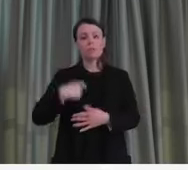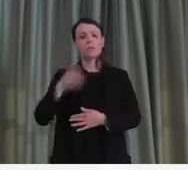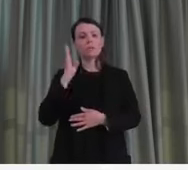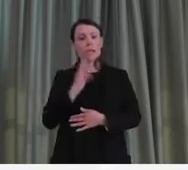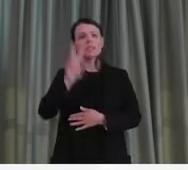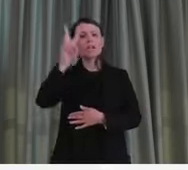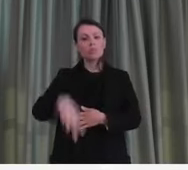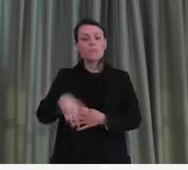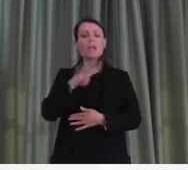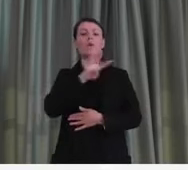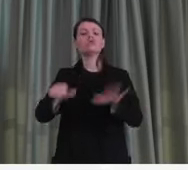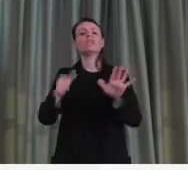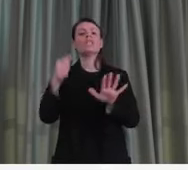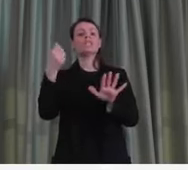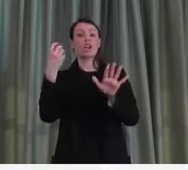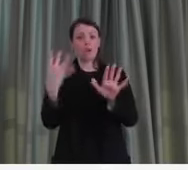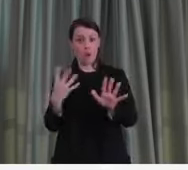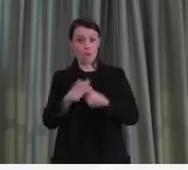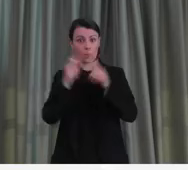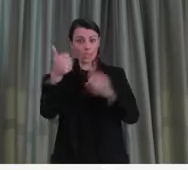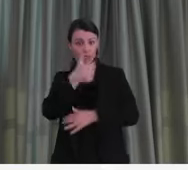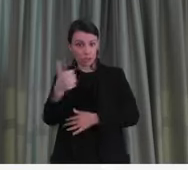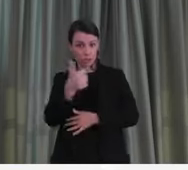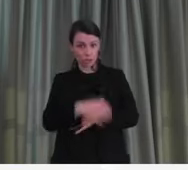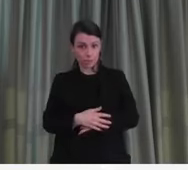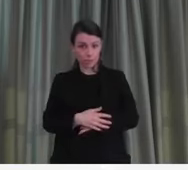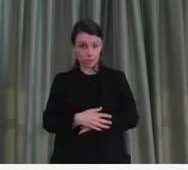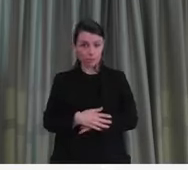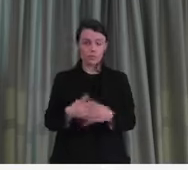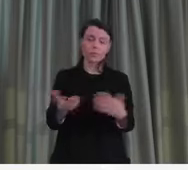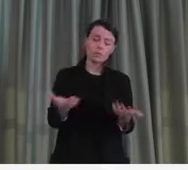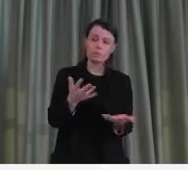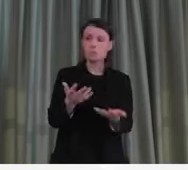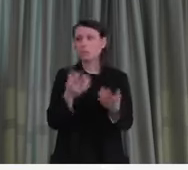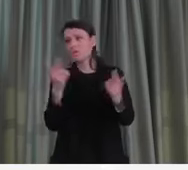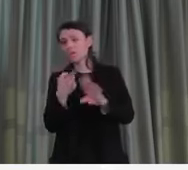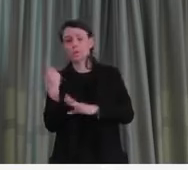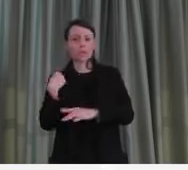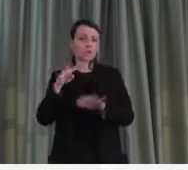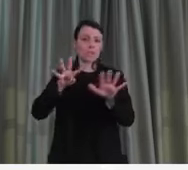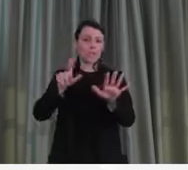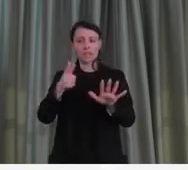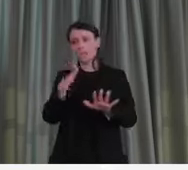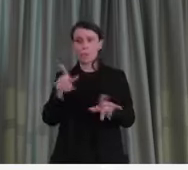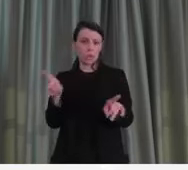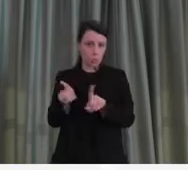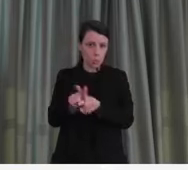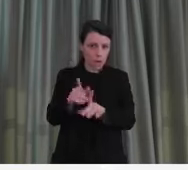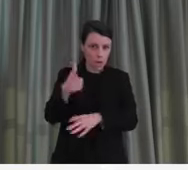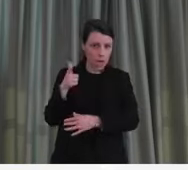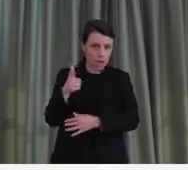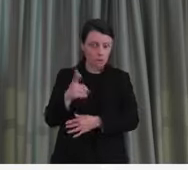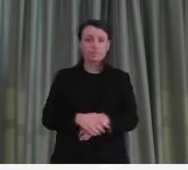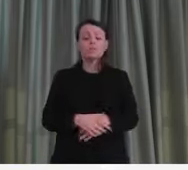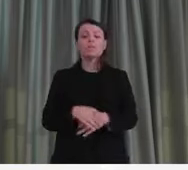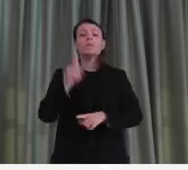2.469 più 100 ieri era però era era 97 quindi siamo uguali milano